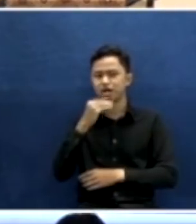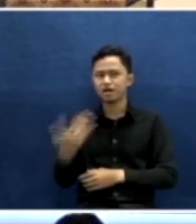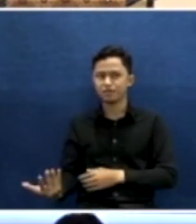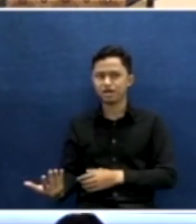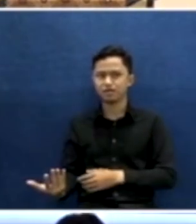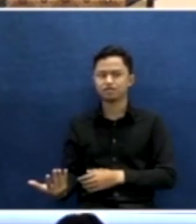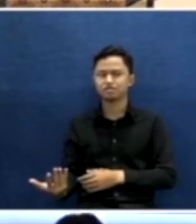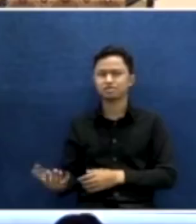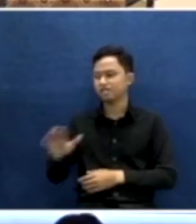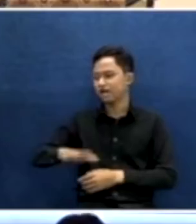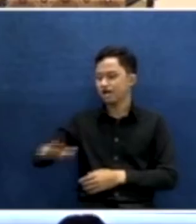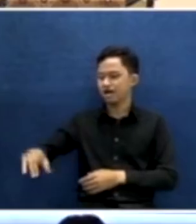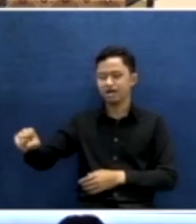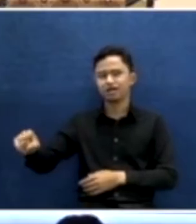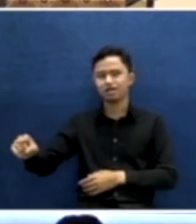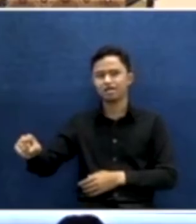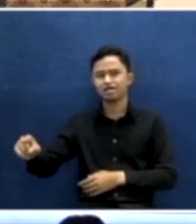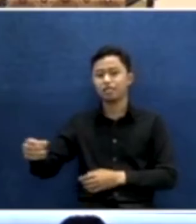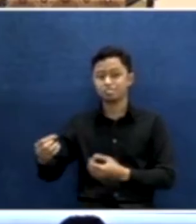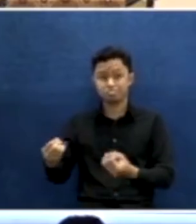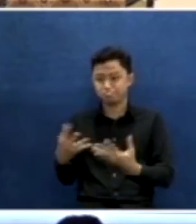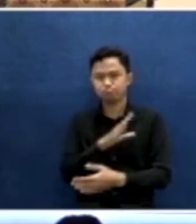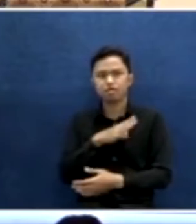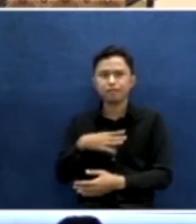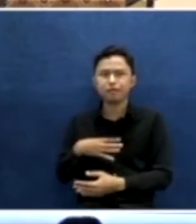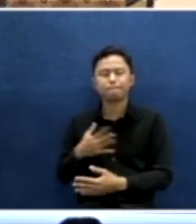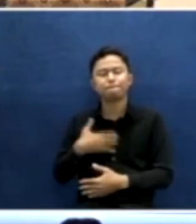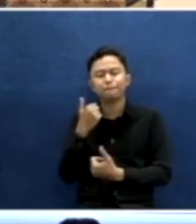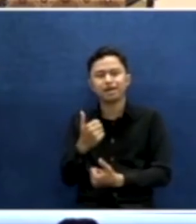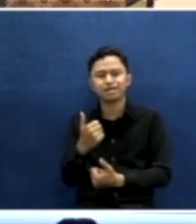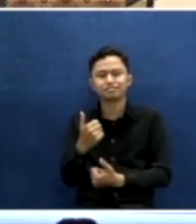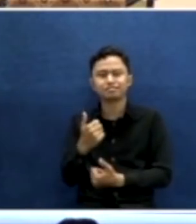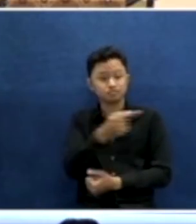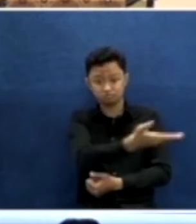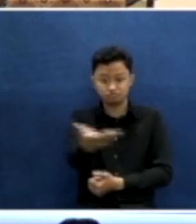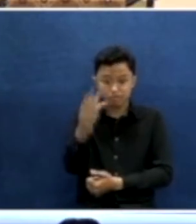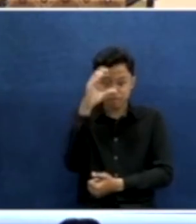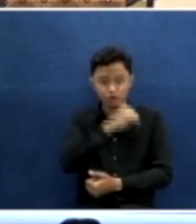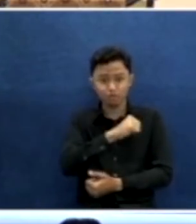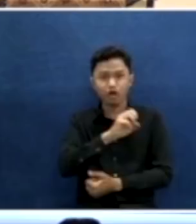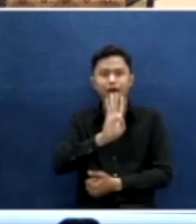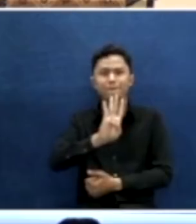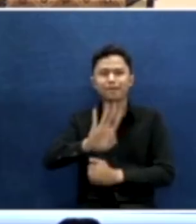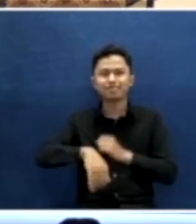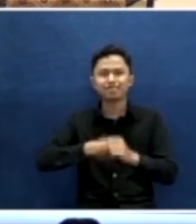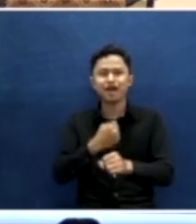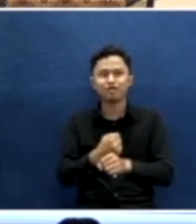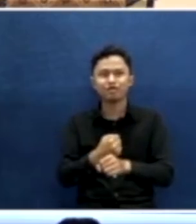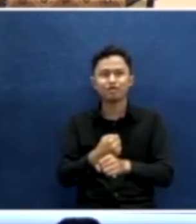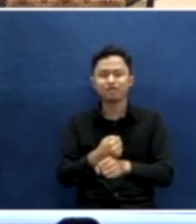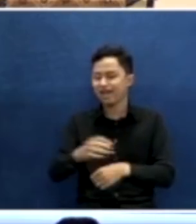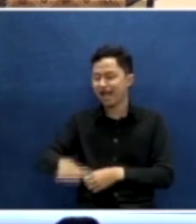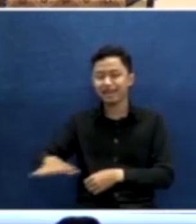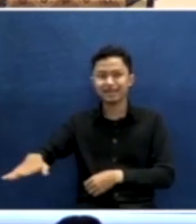anaknya pun seiring dengan itu Melakukan kebaikan Hai dan Antum tahu empat tahun setelah di pondok anaknya